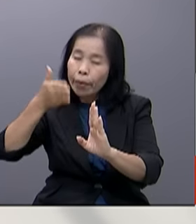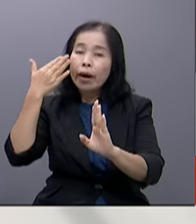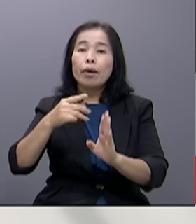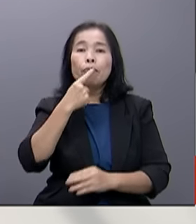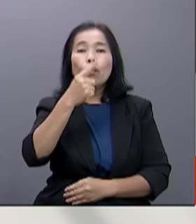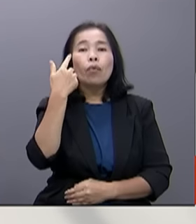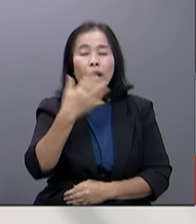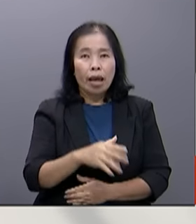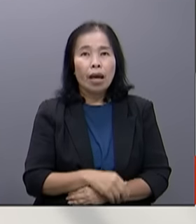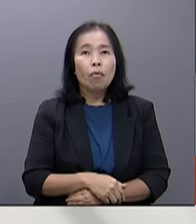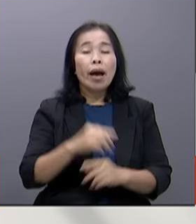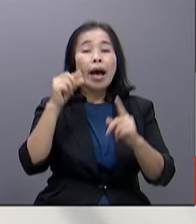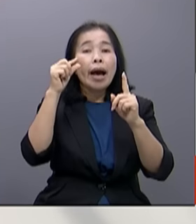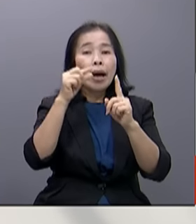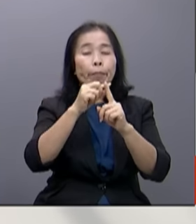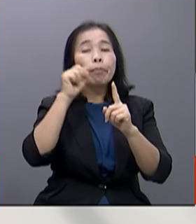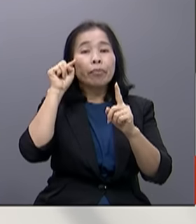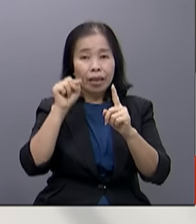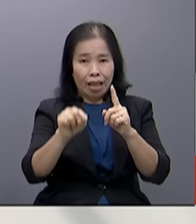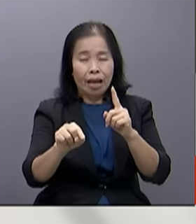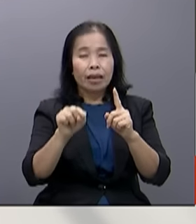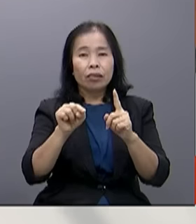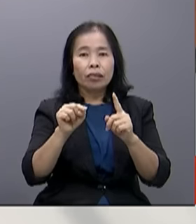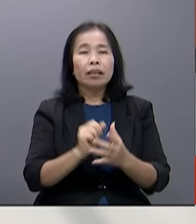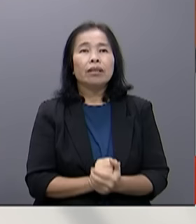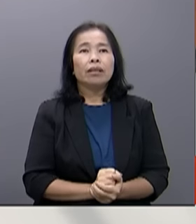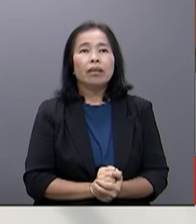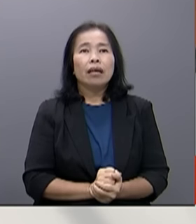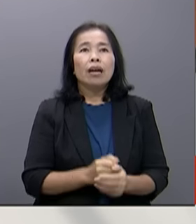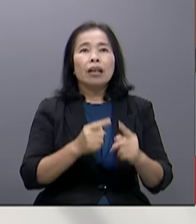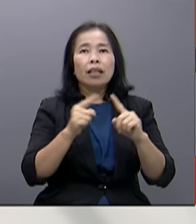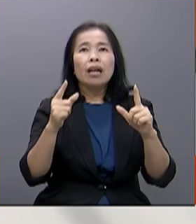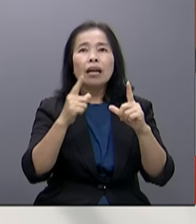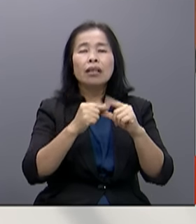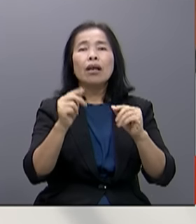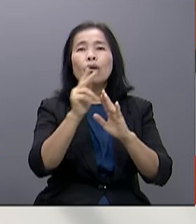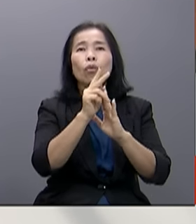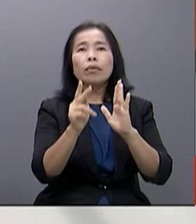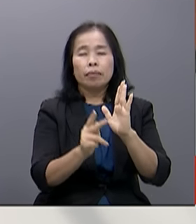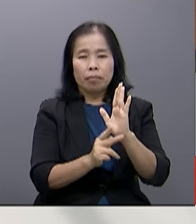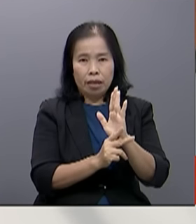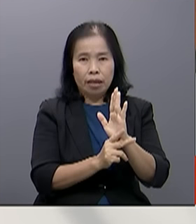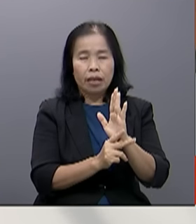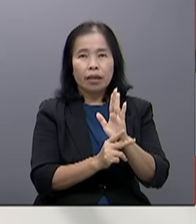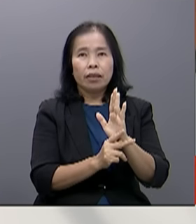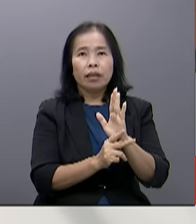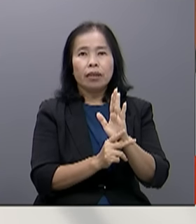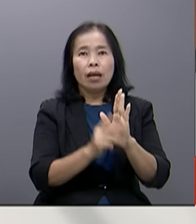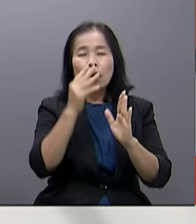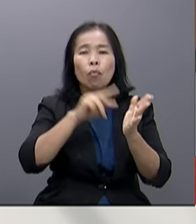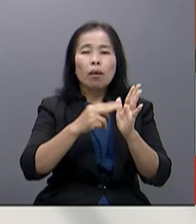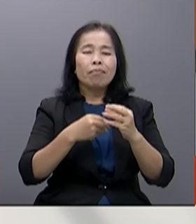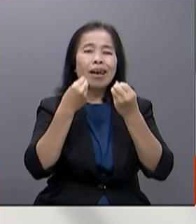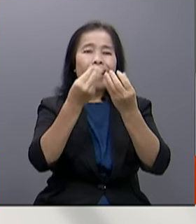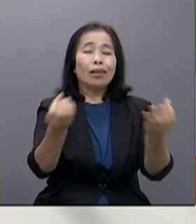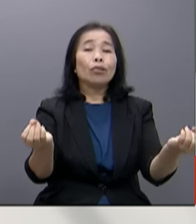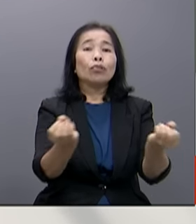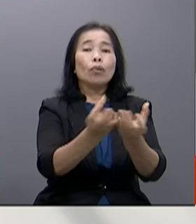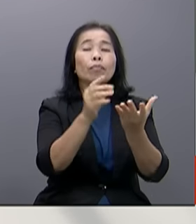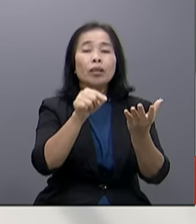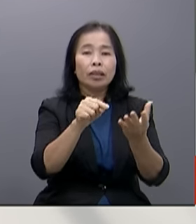คำสั่งที่ออกมาเพื่อตรวจสอบข้อเท็จจริงข้อกฎหมายกรณีที่ทั้งสองท่านขัดแย้งกันเนี่ย เ